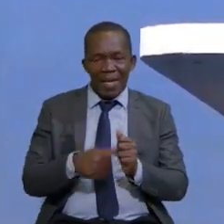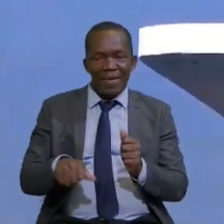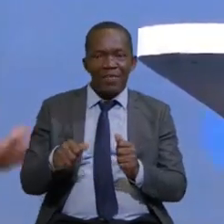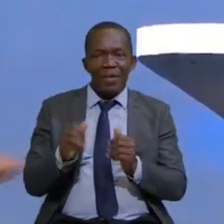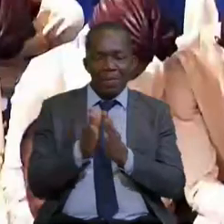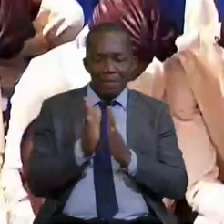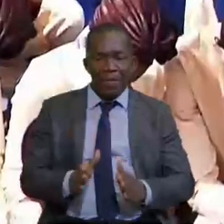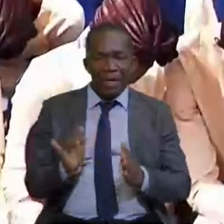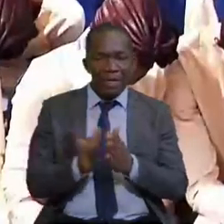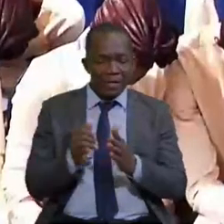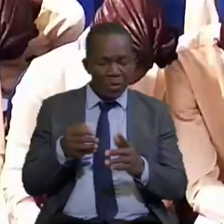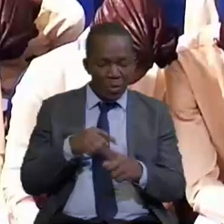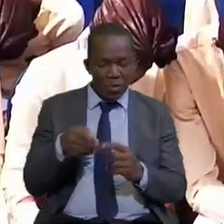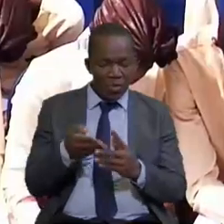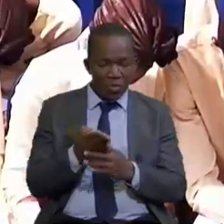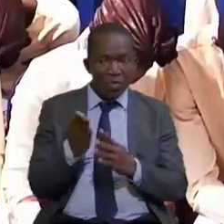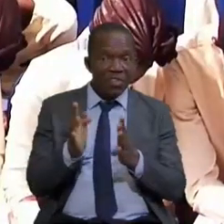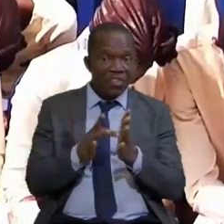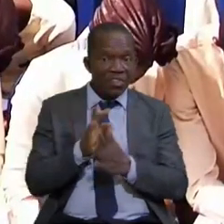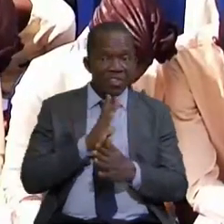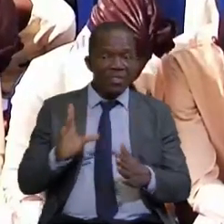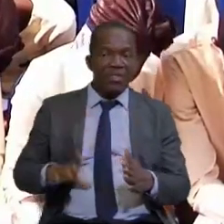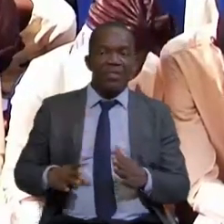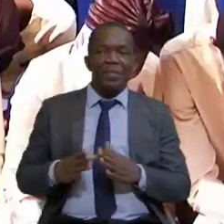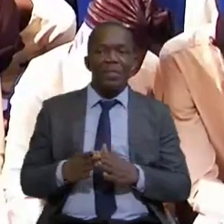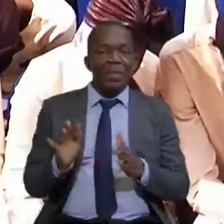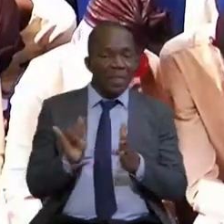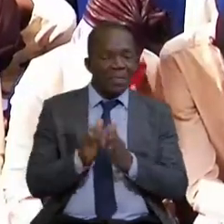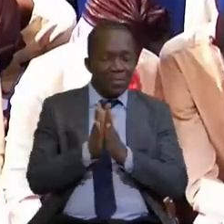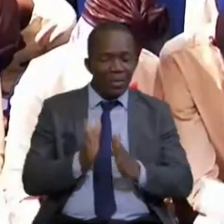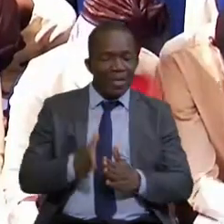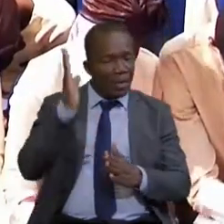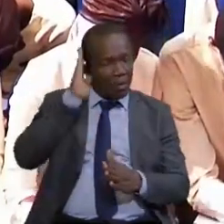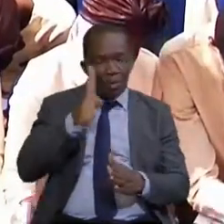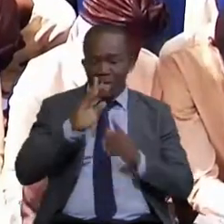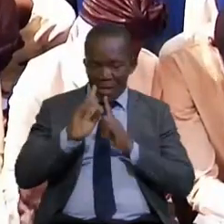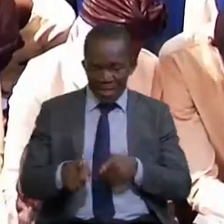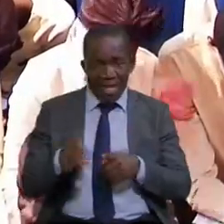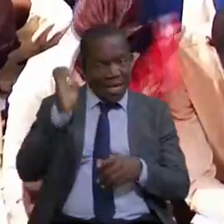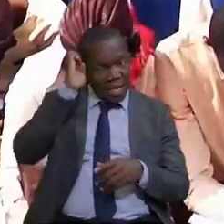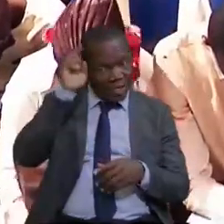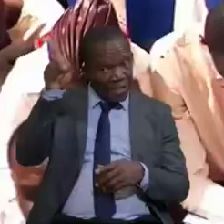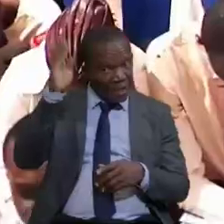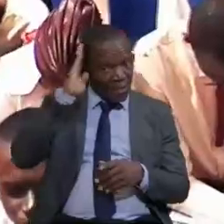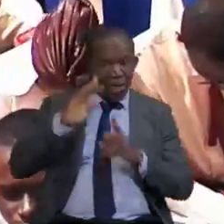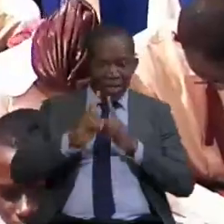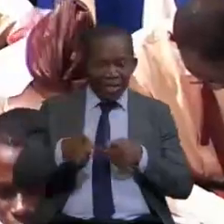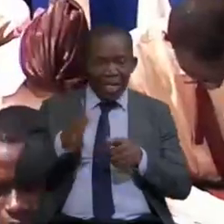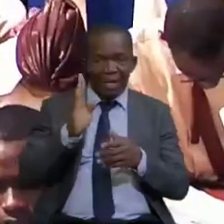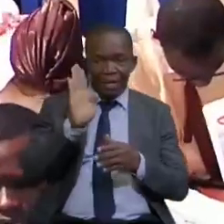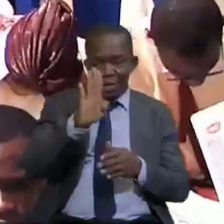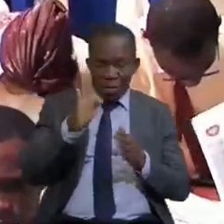ce Fils autorisé sera exaucé. Et il va exaucer ta prière aujourd'hui. Il va exaucer ma prière